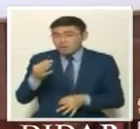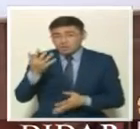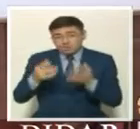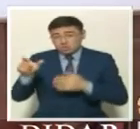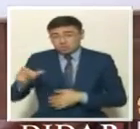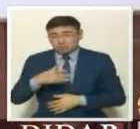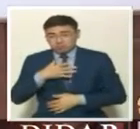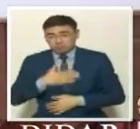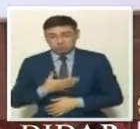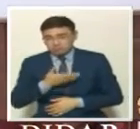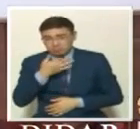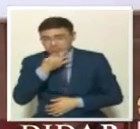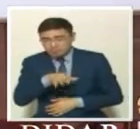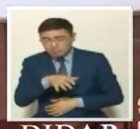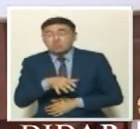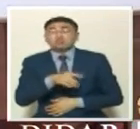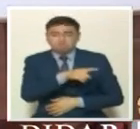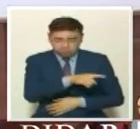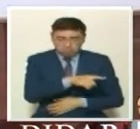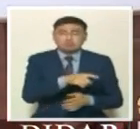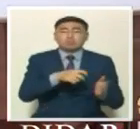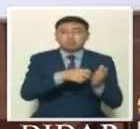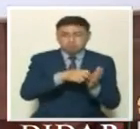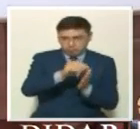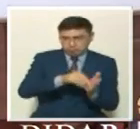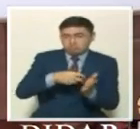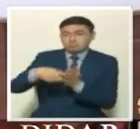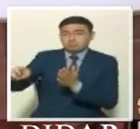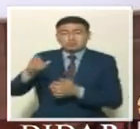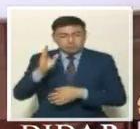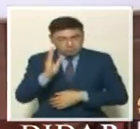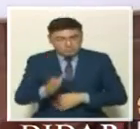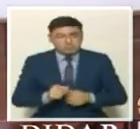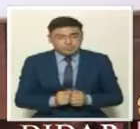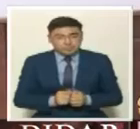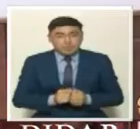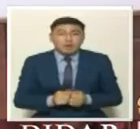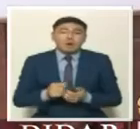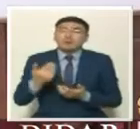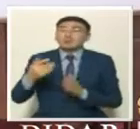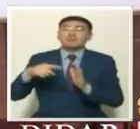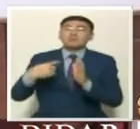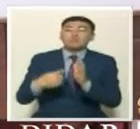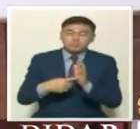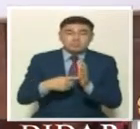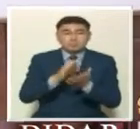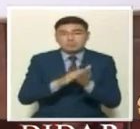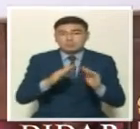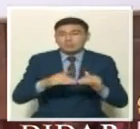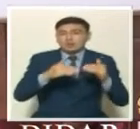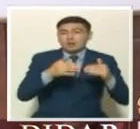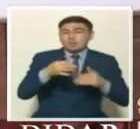дадим разъяснение в письменной форме. В целом, такие встречи сейчас проходят на уровне министерства, а потом мы будем решать на уровне области и города.